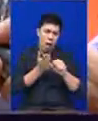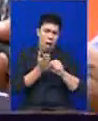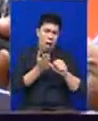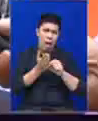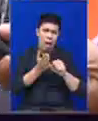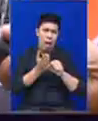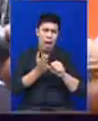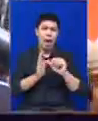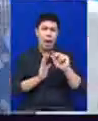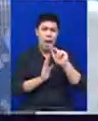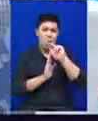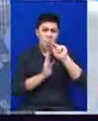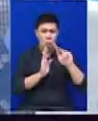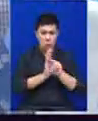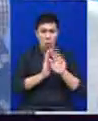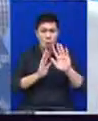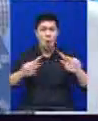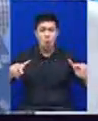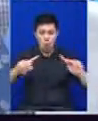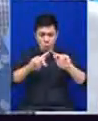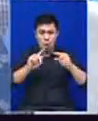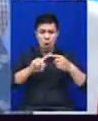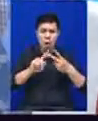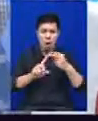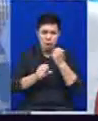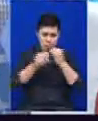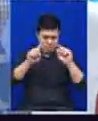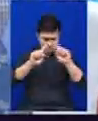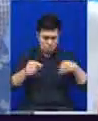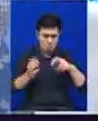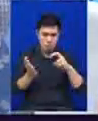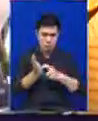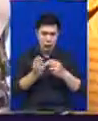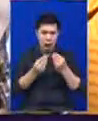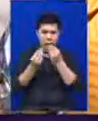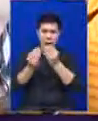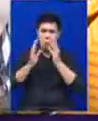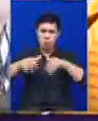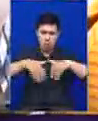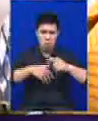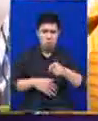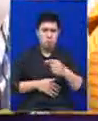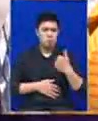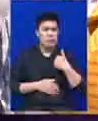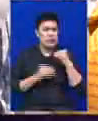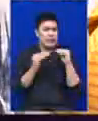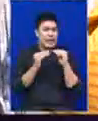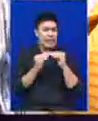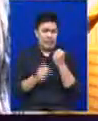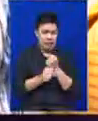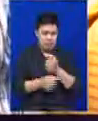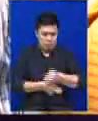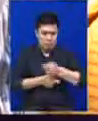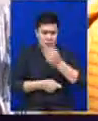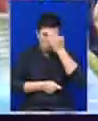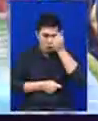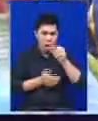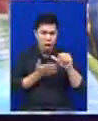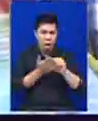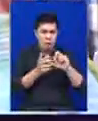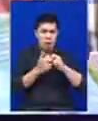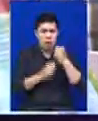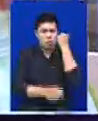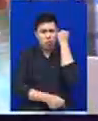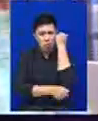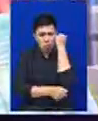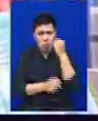ถอนกฎกระทรวงหรือดำเนินการออกโฉนดให้กับประชาชนเป็นผู้มีกรรมสิทธิ์ในที่ดินทำกินของตนเองเพื่อแก้ไขปัญหาความยาก